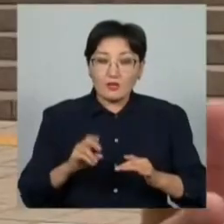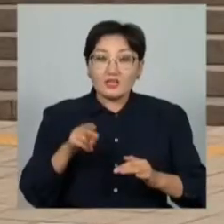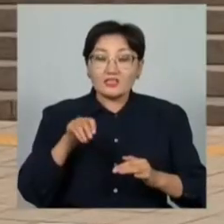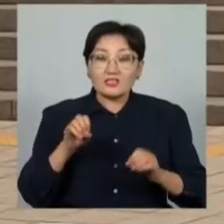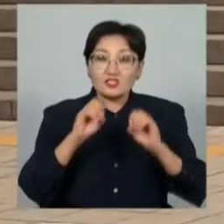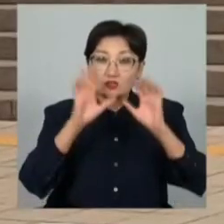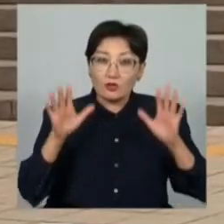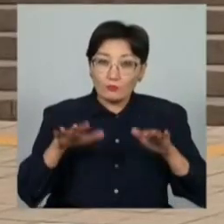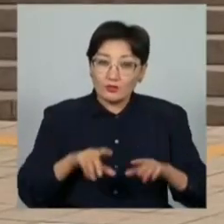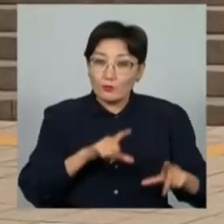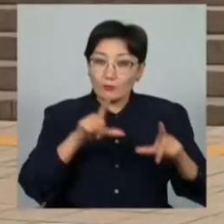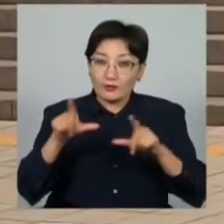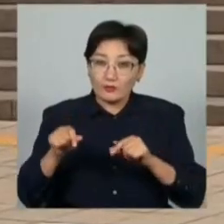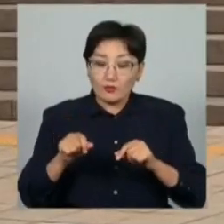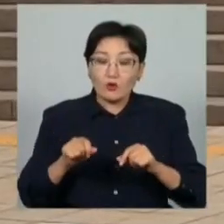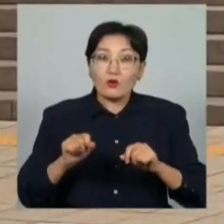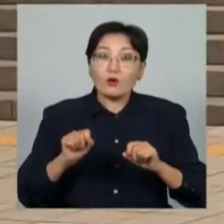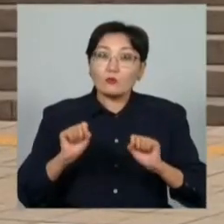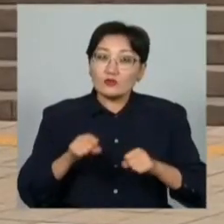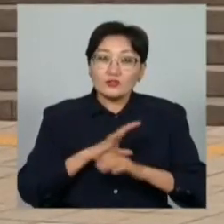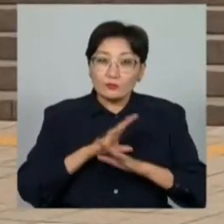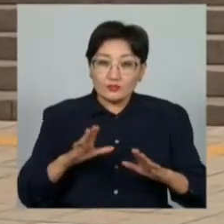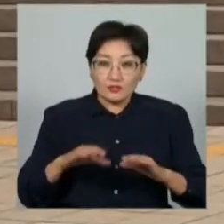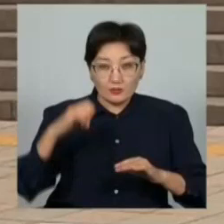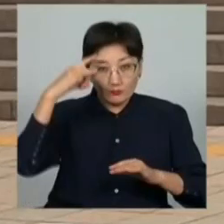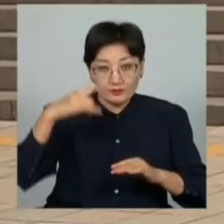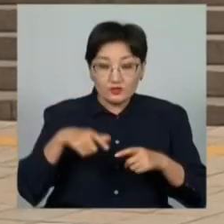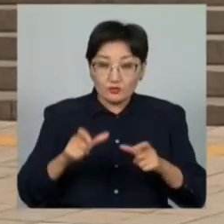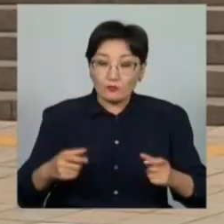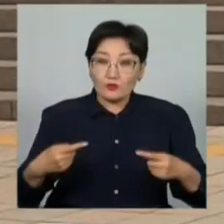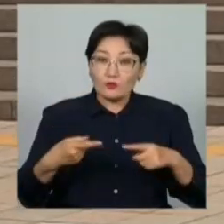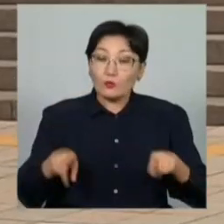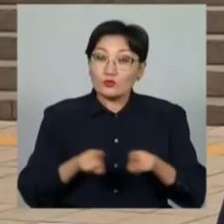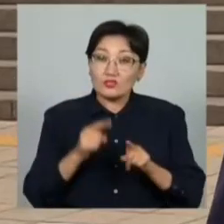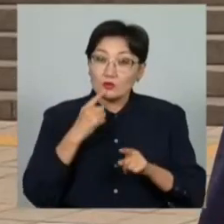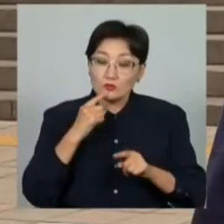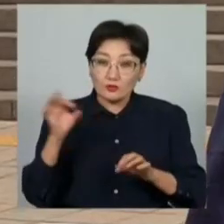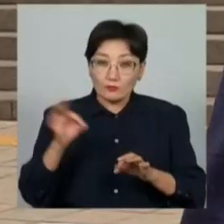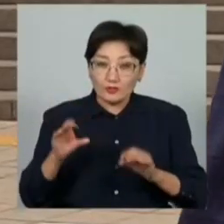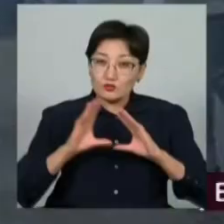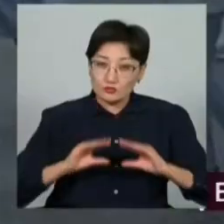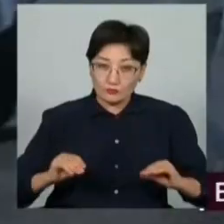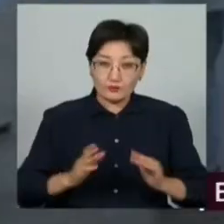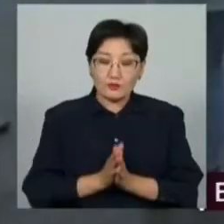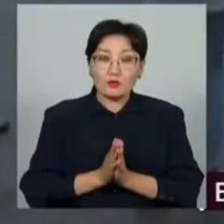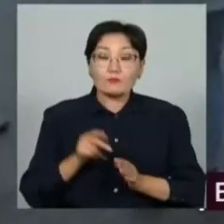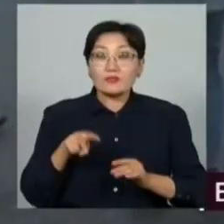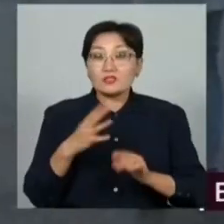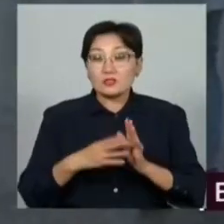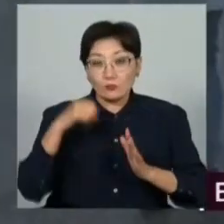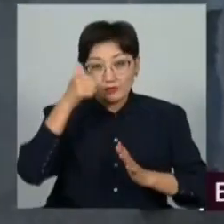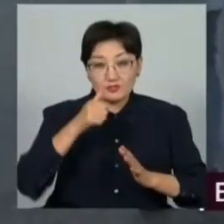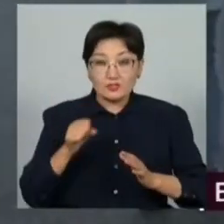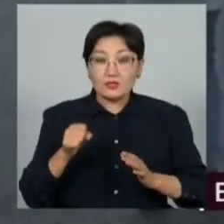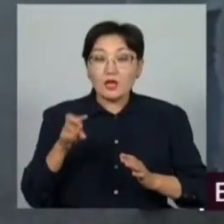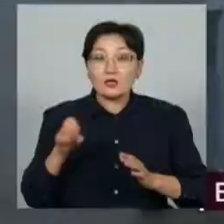қажылықтың болмау коэффициенті өте жоғары. Сол себепті ел азаматтарын осындай қиын қыстау кезеңде сабырлыққа шақырамыз. 2019 жылы